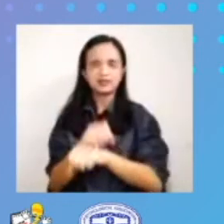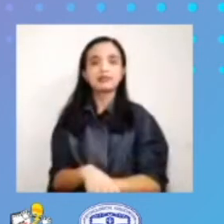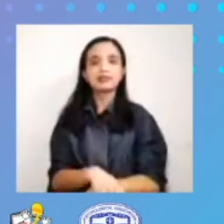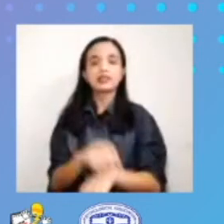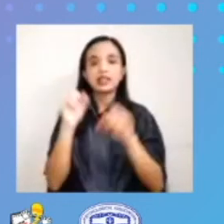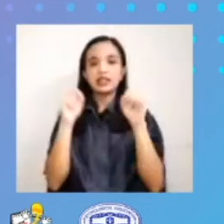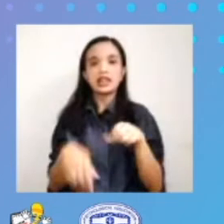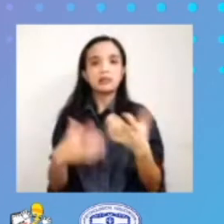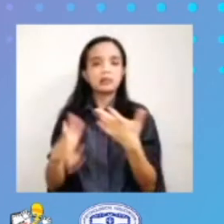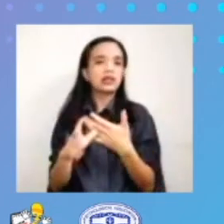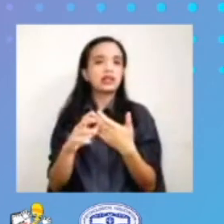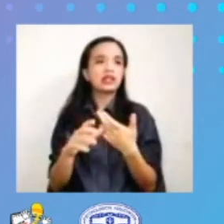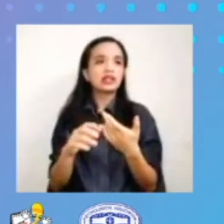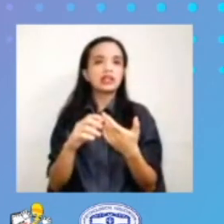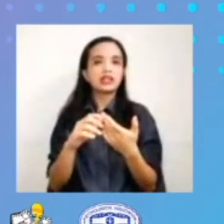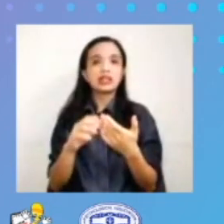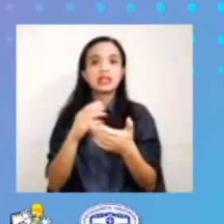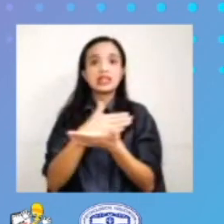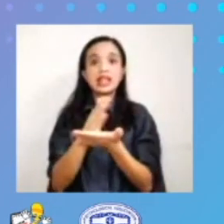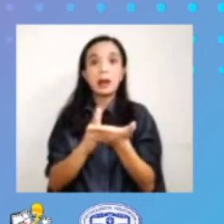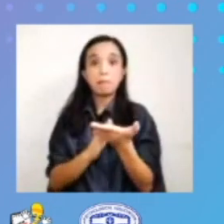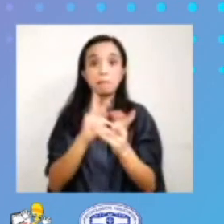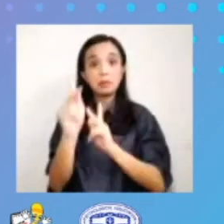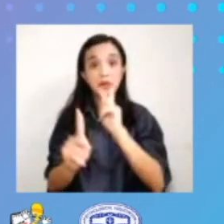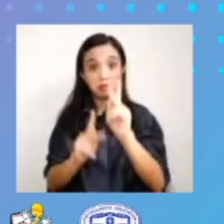teachers, di ba pag nagpapabasa ka,